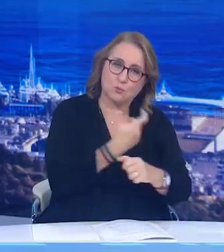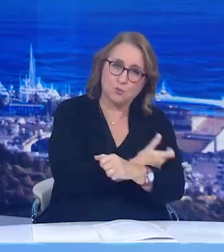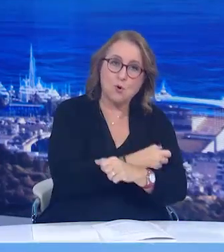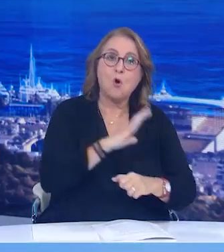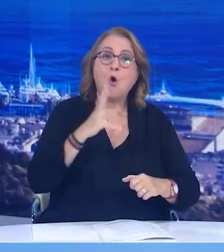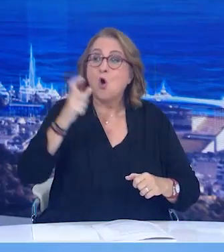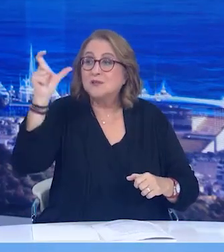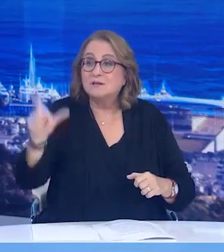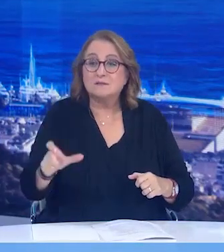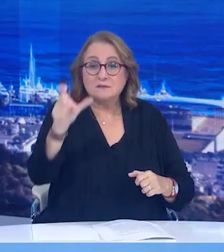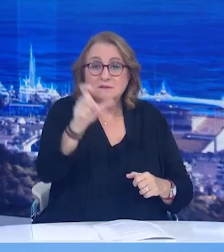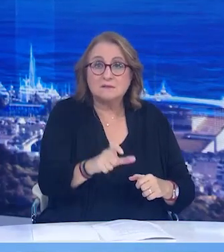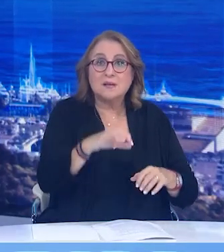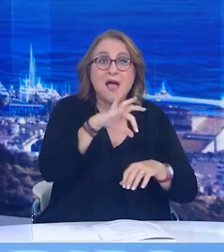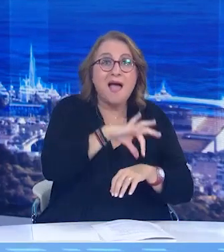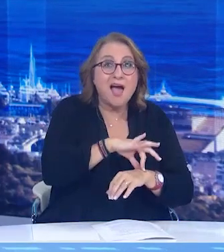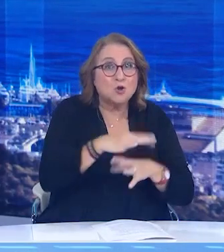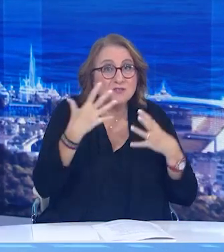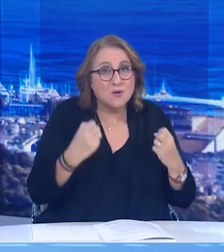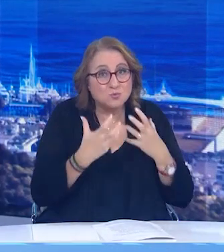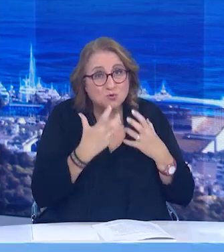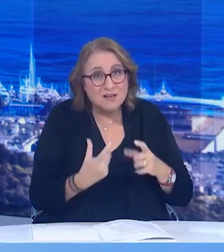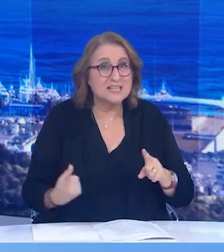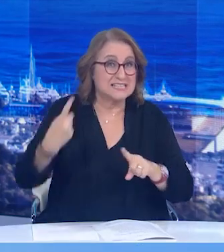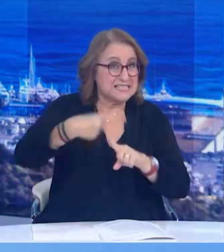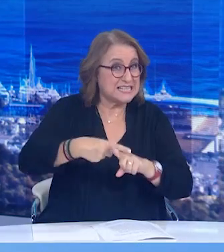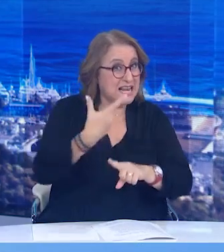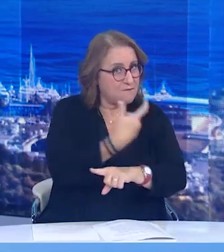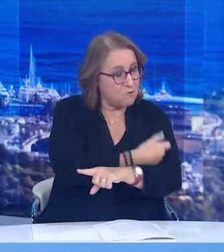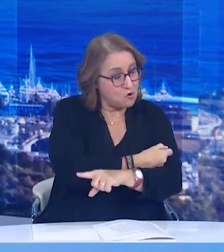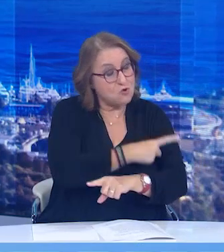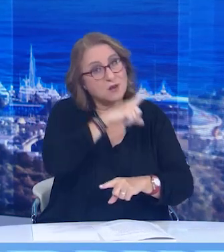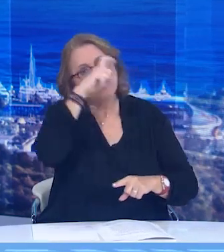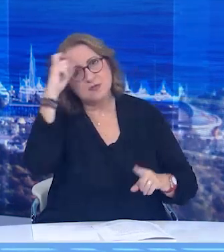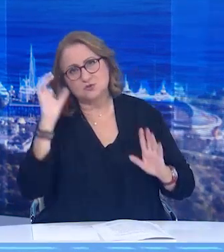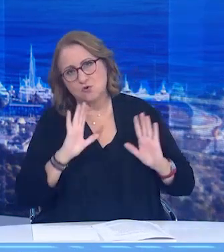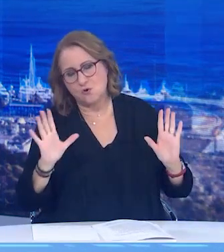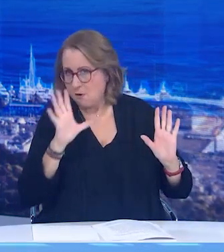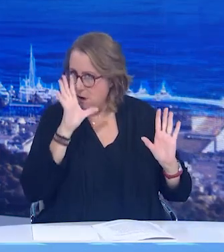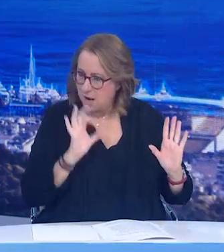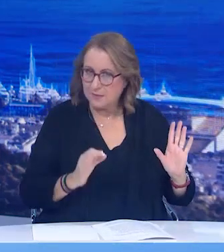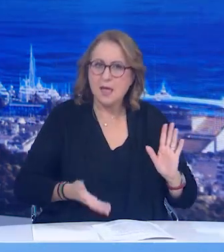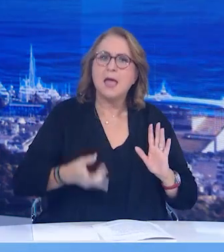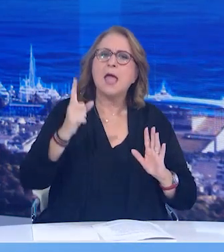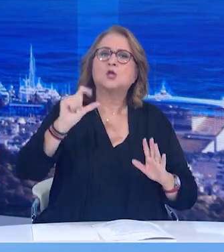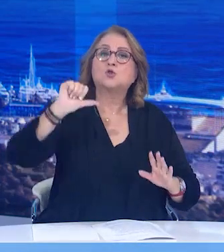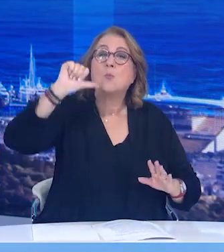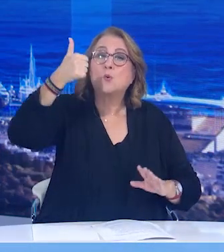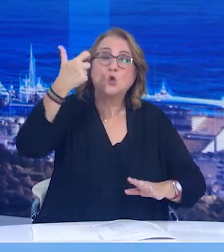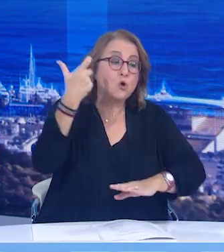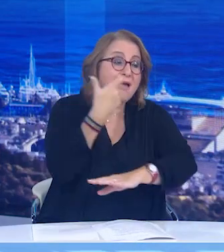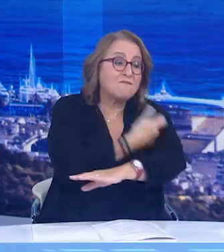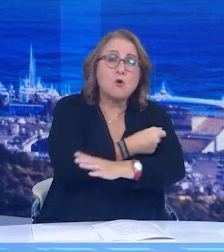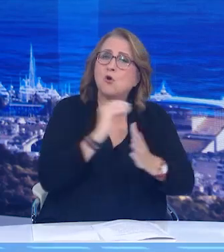πιο δύσκολα στη διαχείρισή τους. Άρα τα εμβόλια από τότε που ανακαλύφθηκε το πρώτο εμβόλιο, και αυτό έγινε πριν από 200 χρόνια περίπου, έχουν